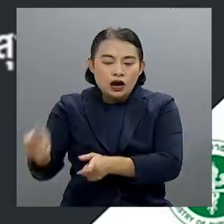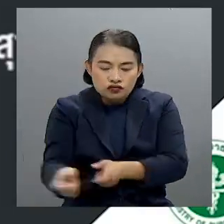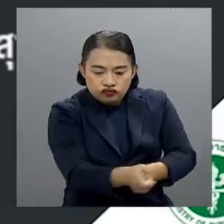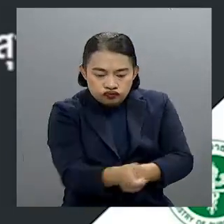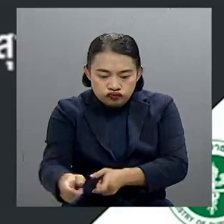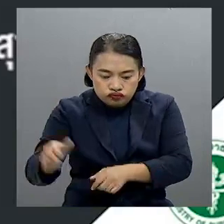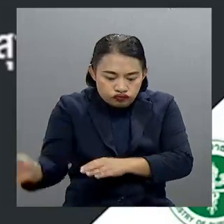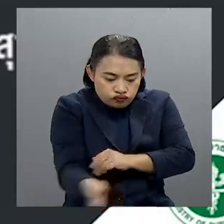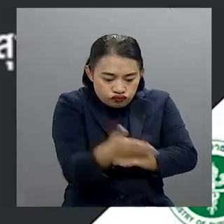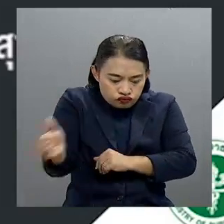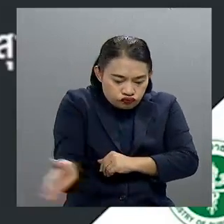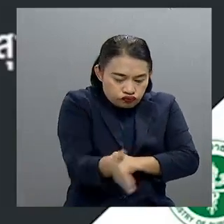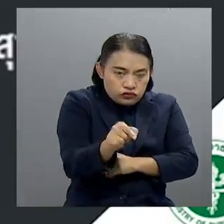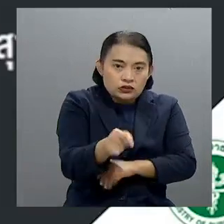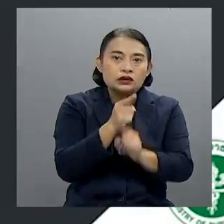ถือเป็นสิ่งสำคัญ